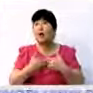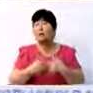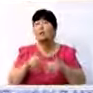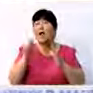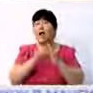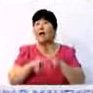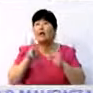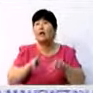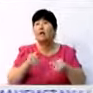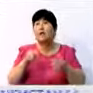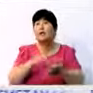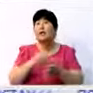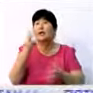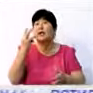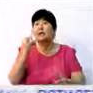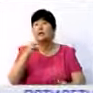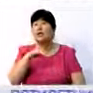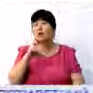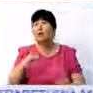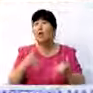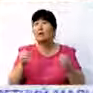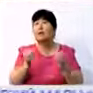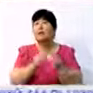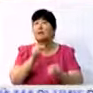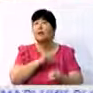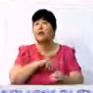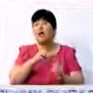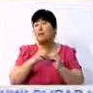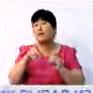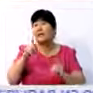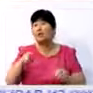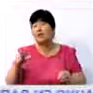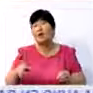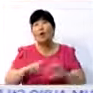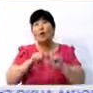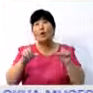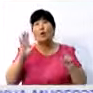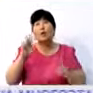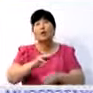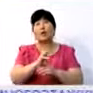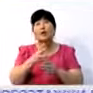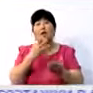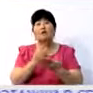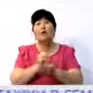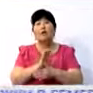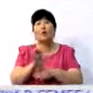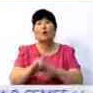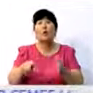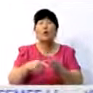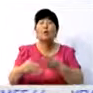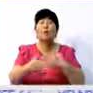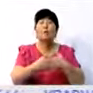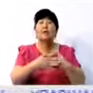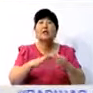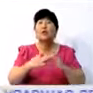лаборатория. Проект стоимостью 300 миллионов тенге обеспечил постоянной работой 15 человек. Комплекс будет снабжать своей продукцией город и пригородные